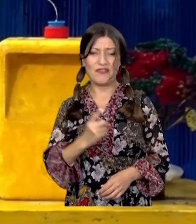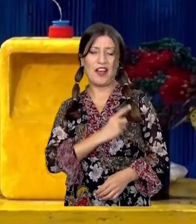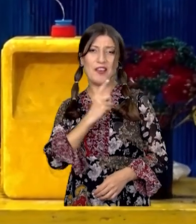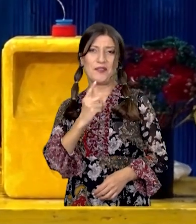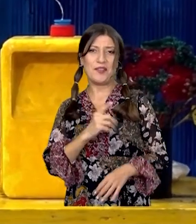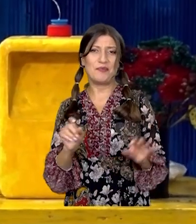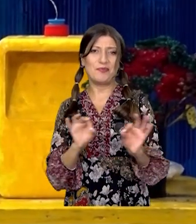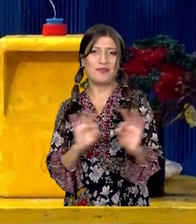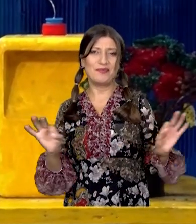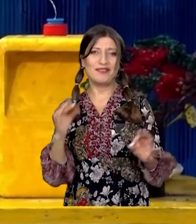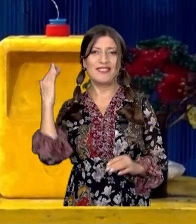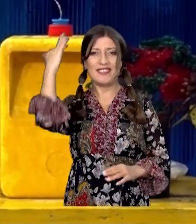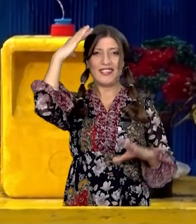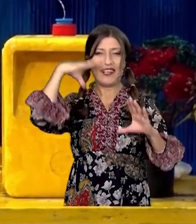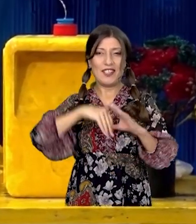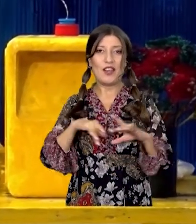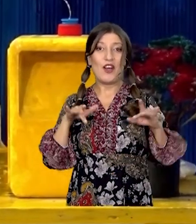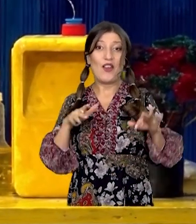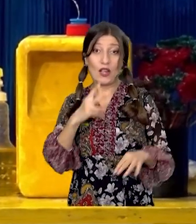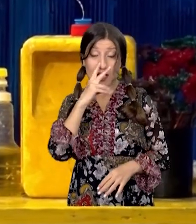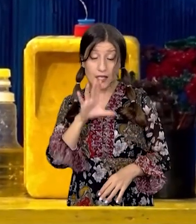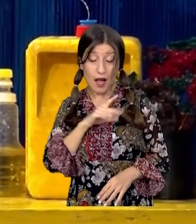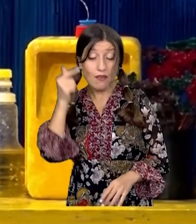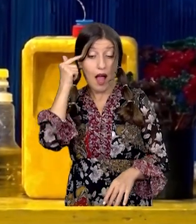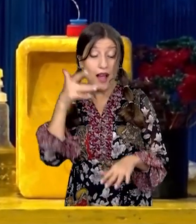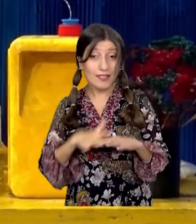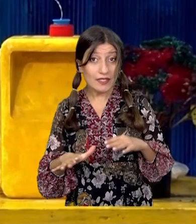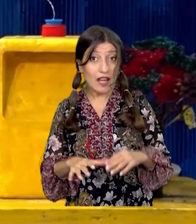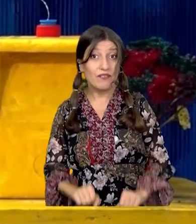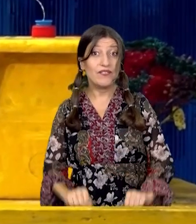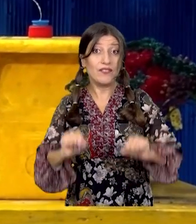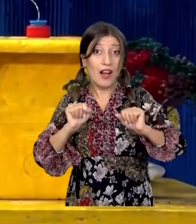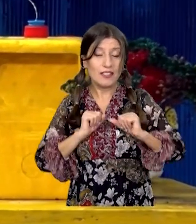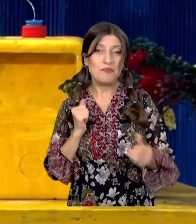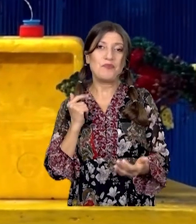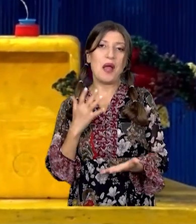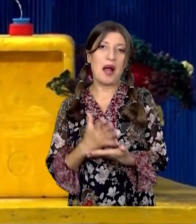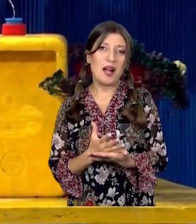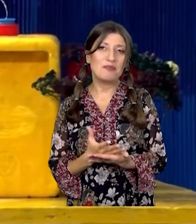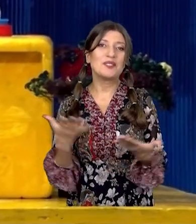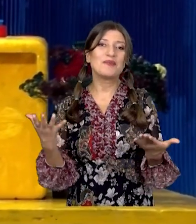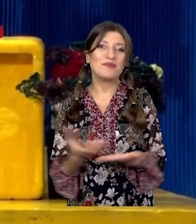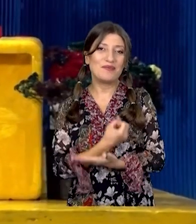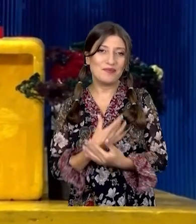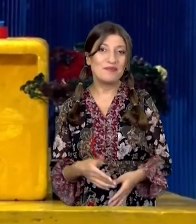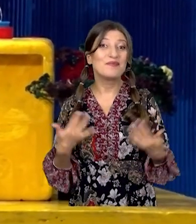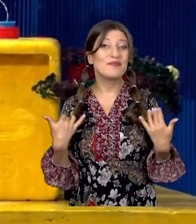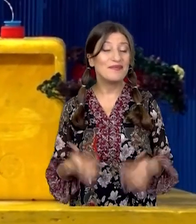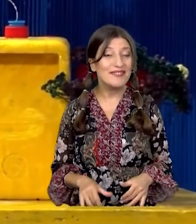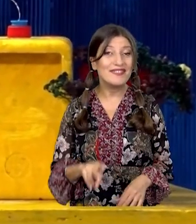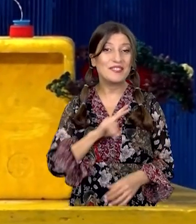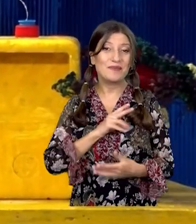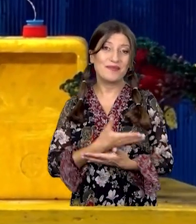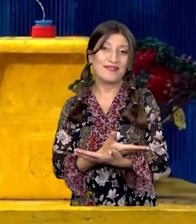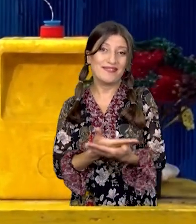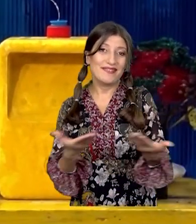անգերազանցելի վարպետներ են ողջ տիեզերքում, գործը դա տեսավ, հասկացավ, վախեցավ ու միանգամից ստացվեց, բայց սիրելի պստիկներ մեծիքներ,